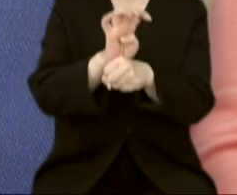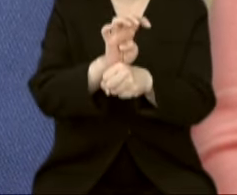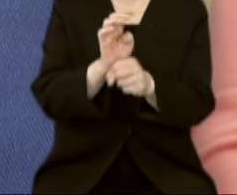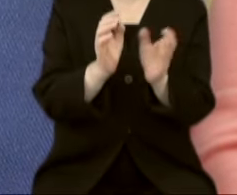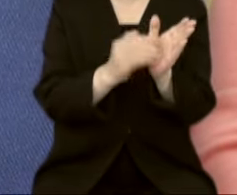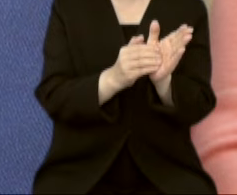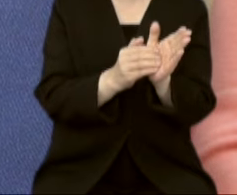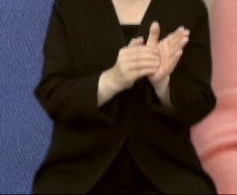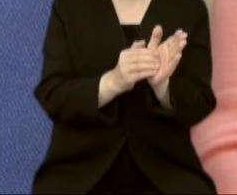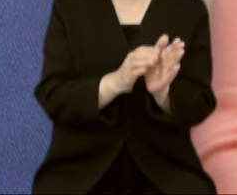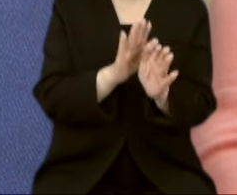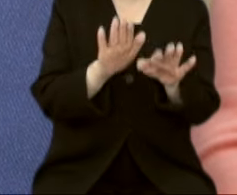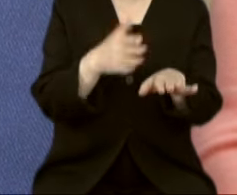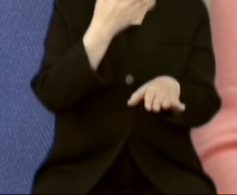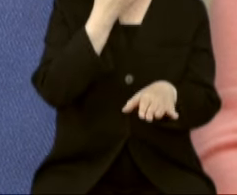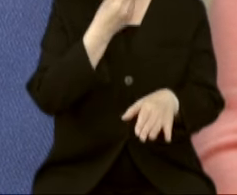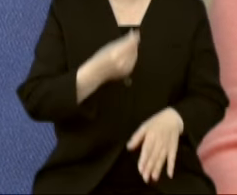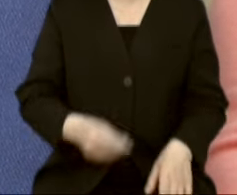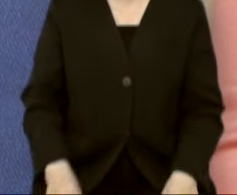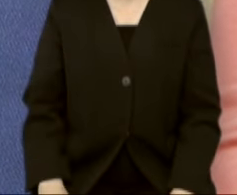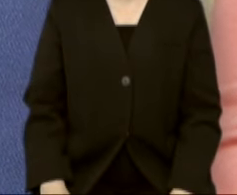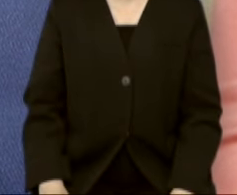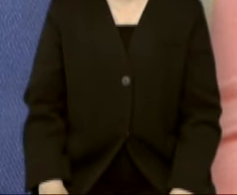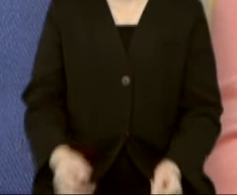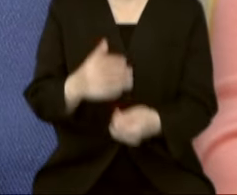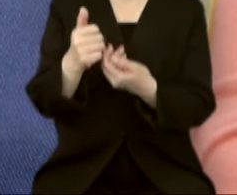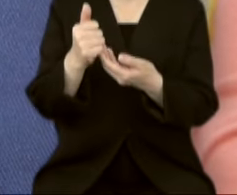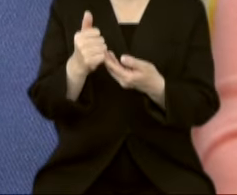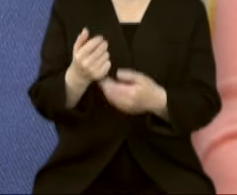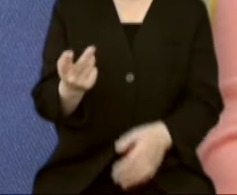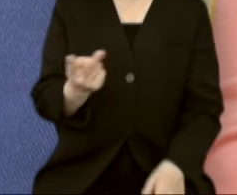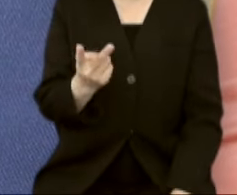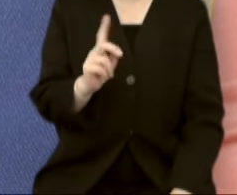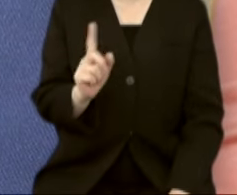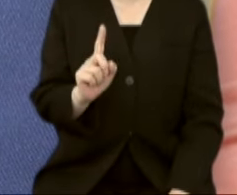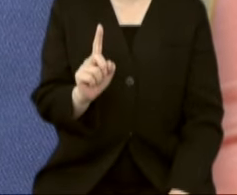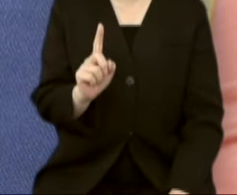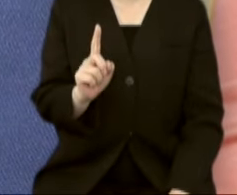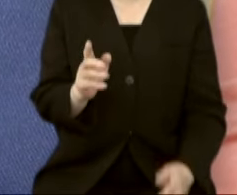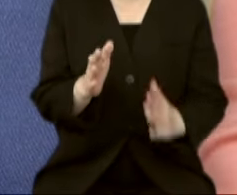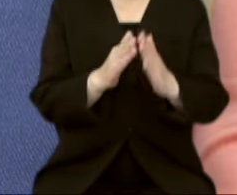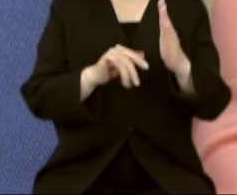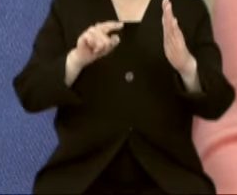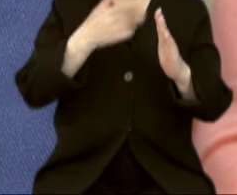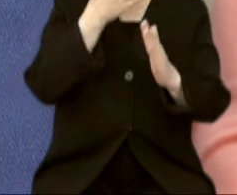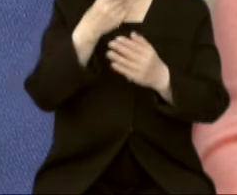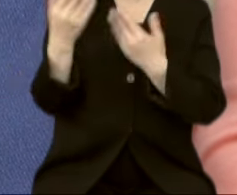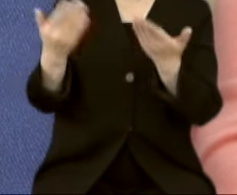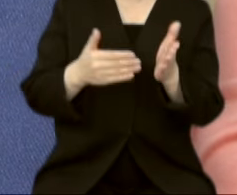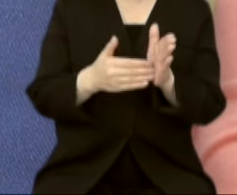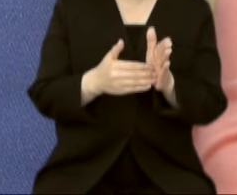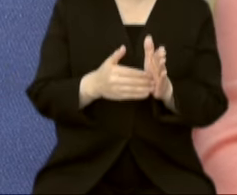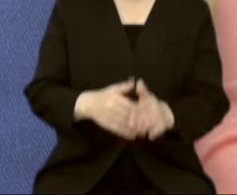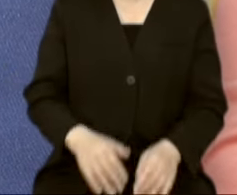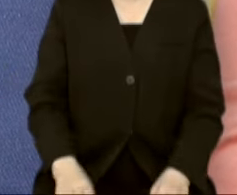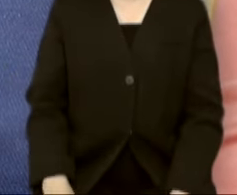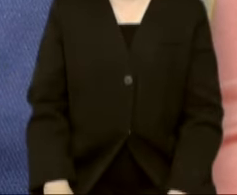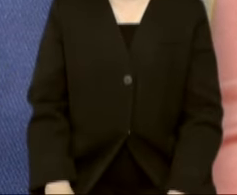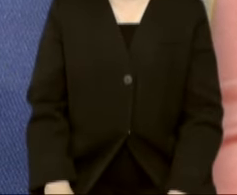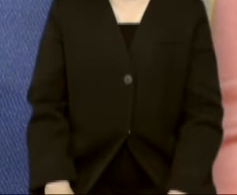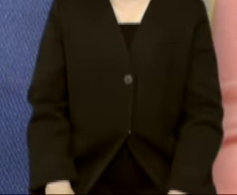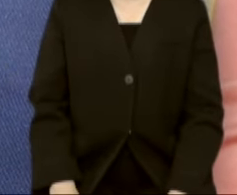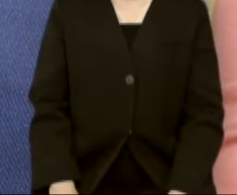그래서 너무너무 행복합니다. 그리고 또 하나님도 우리한테 가정에서 복을 주셨어요. 네.